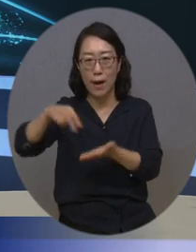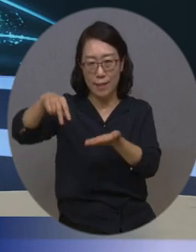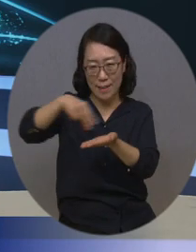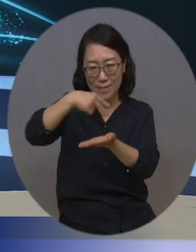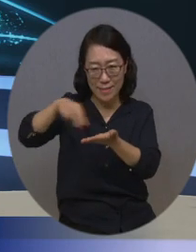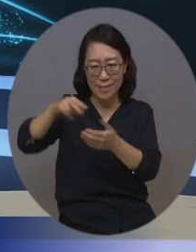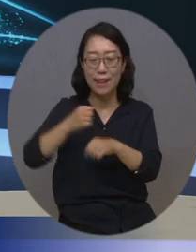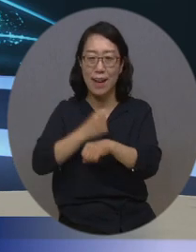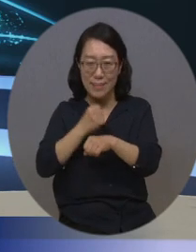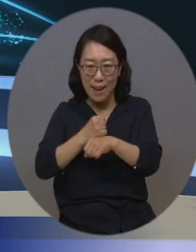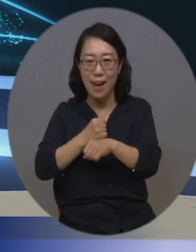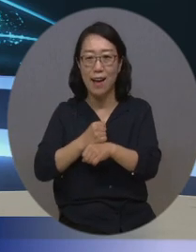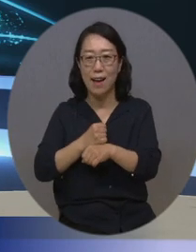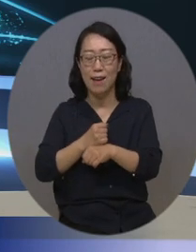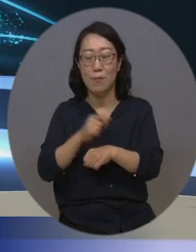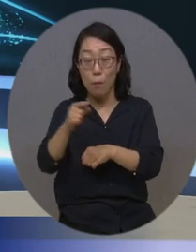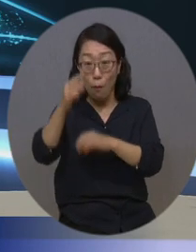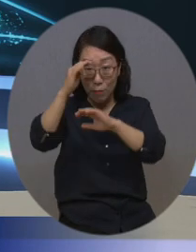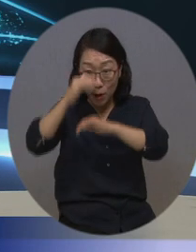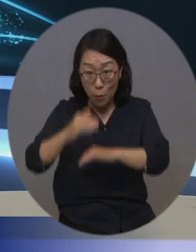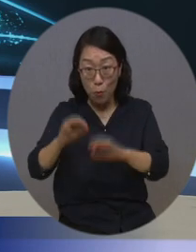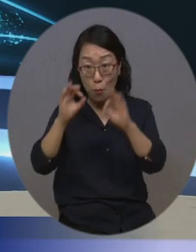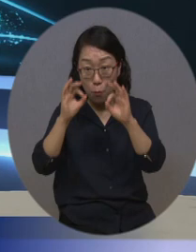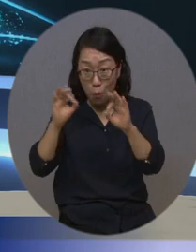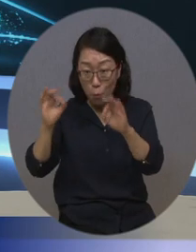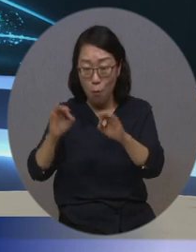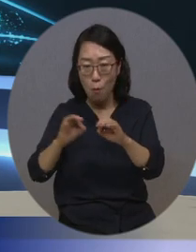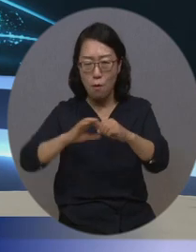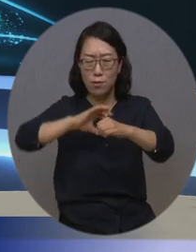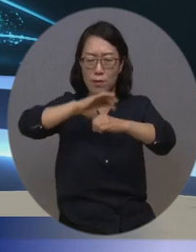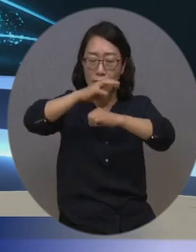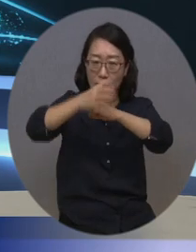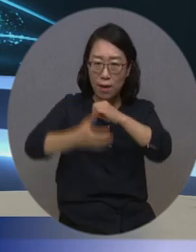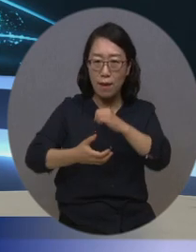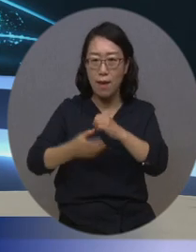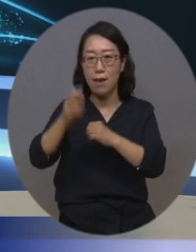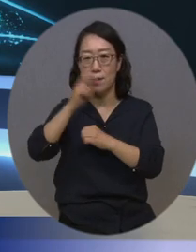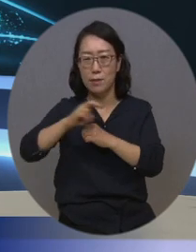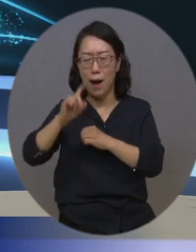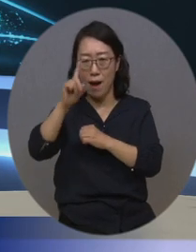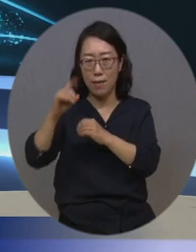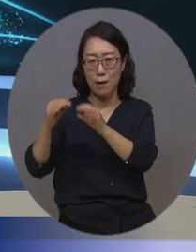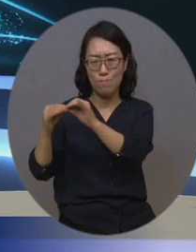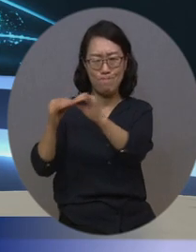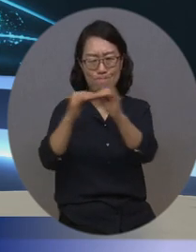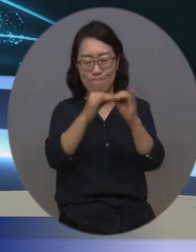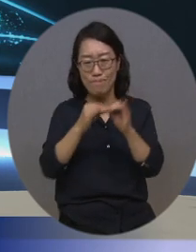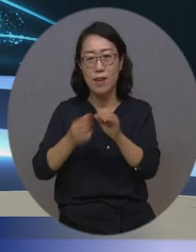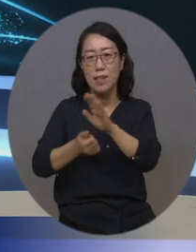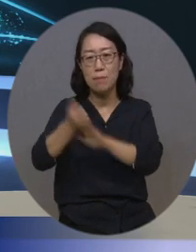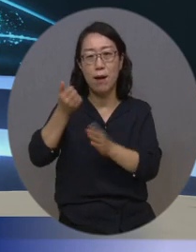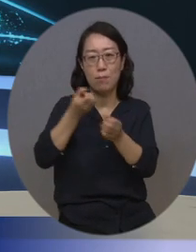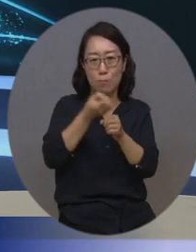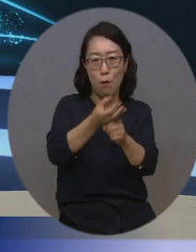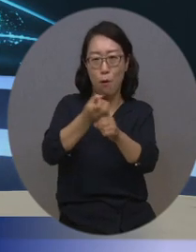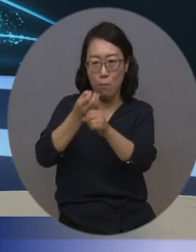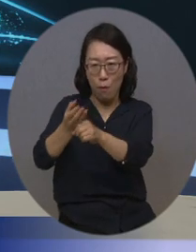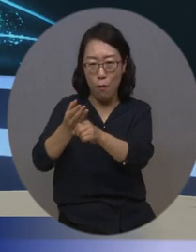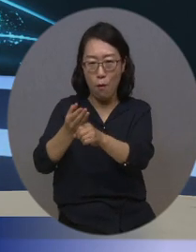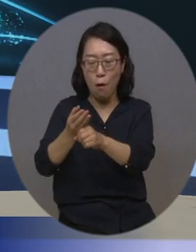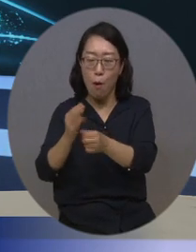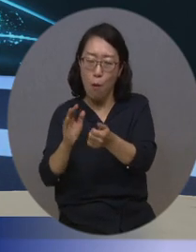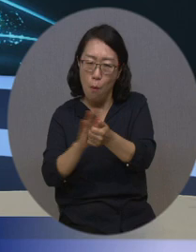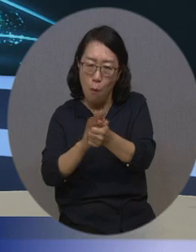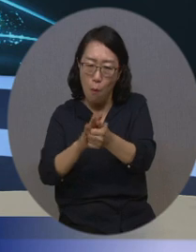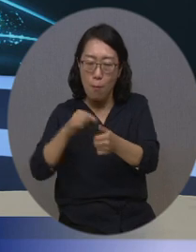공감과 공존 메시지를 담아 전세계 음악을 통해 희망을 선물하는 방탄소년단 세심한 배려와